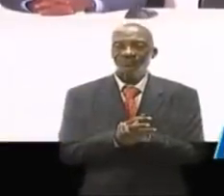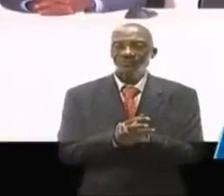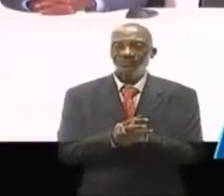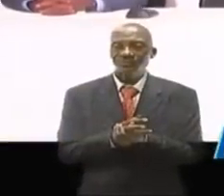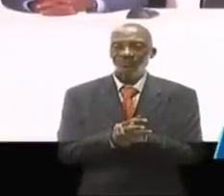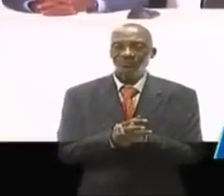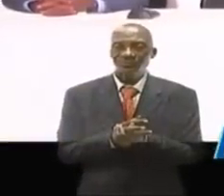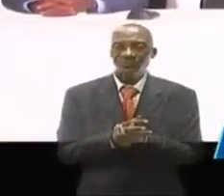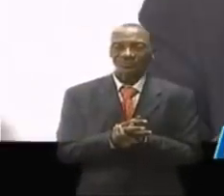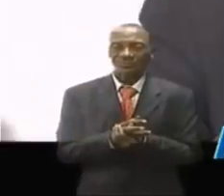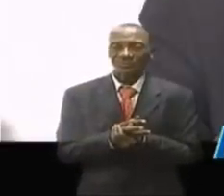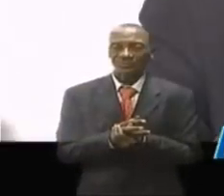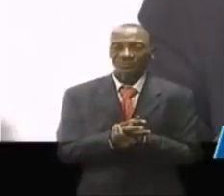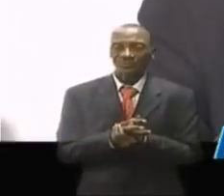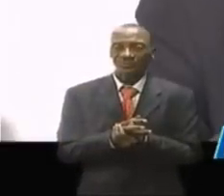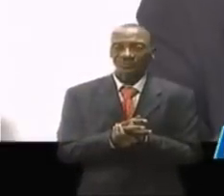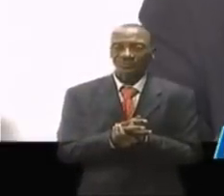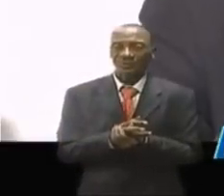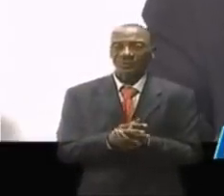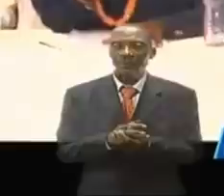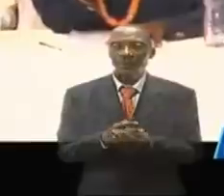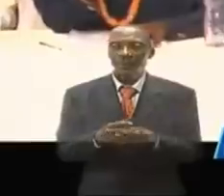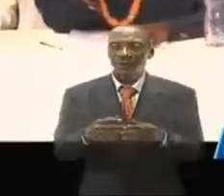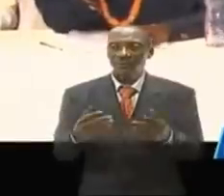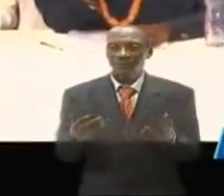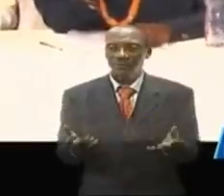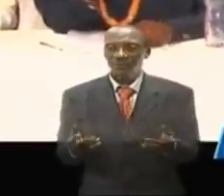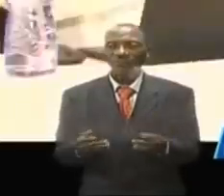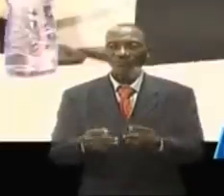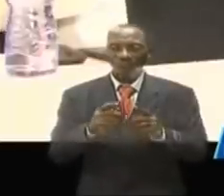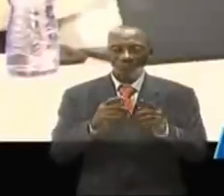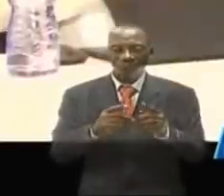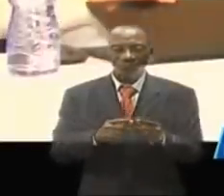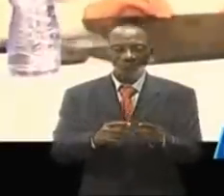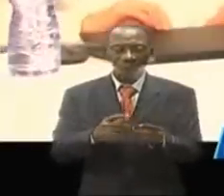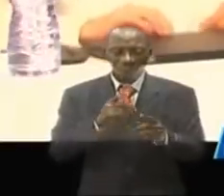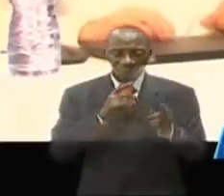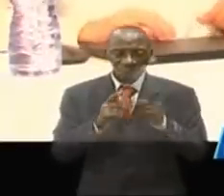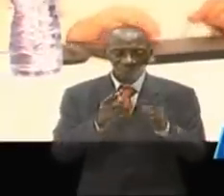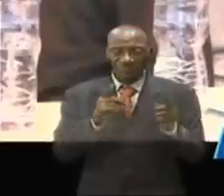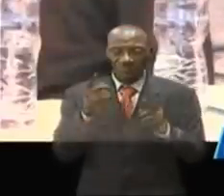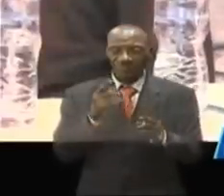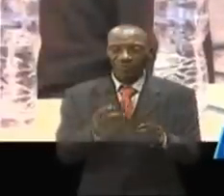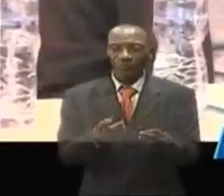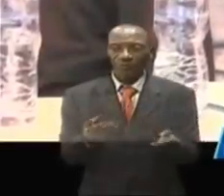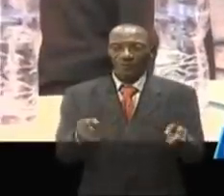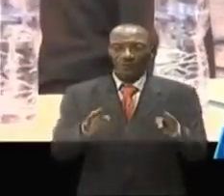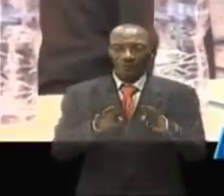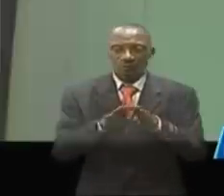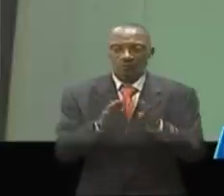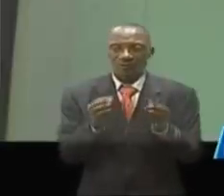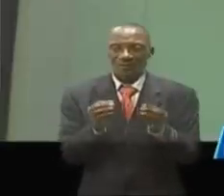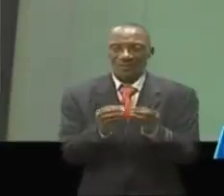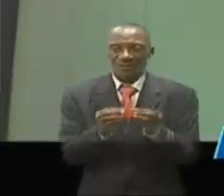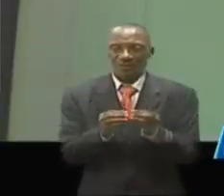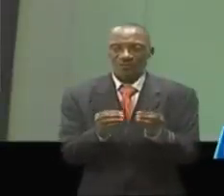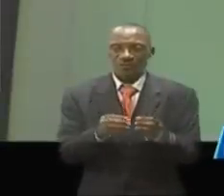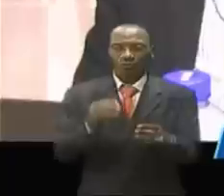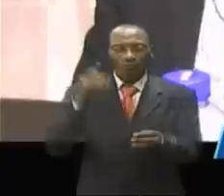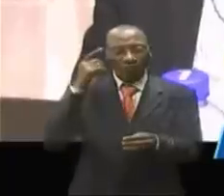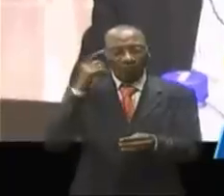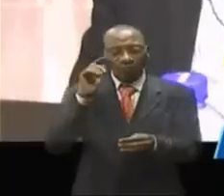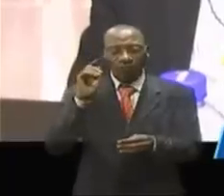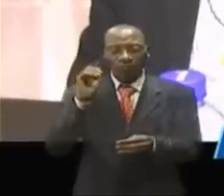Durant toute une journée, pour ce second volet, la présente table ronde, il était question au cours des différents panels d'éclairer les